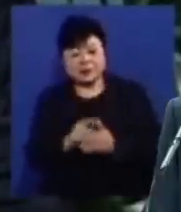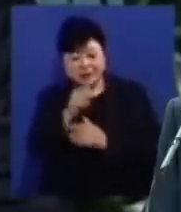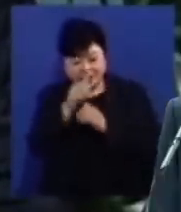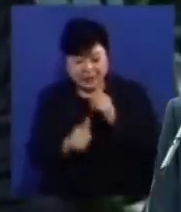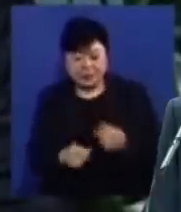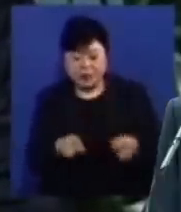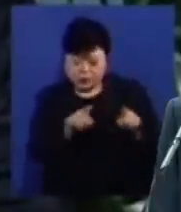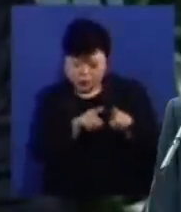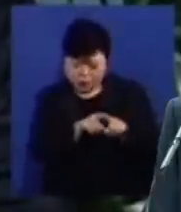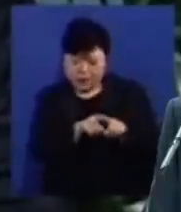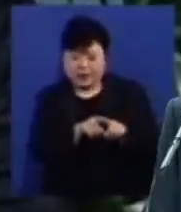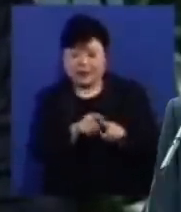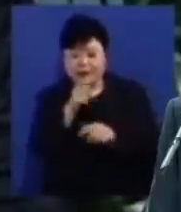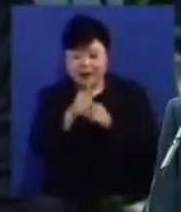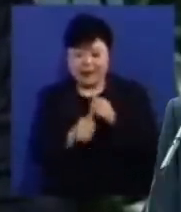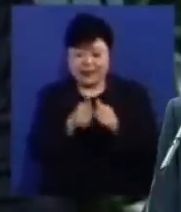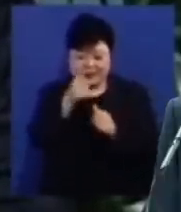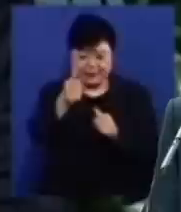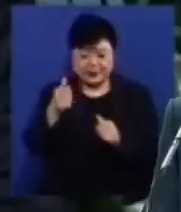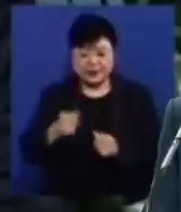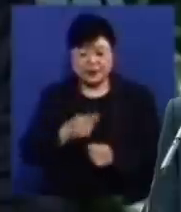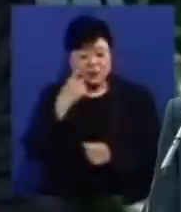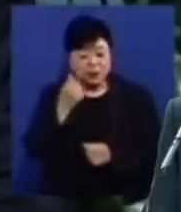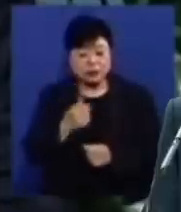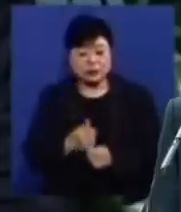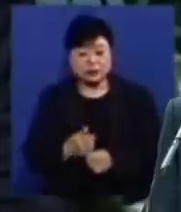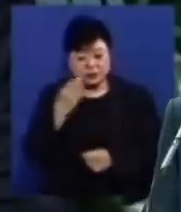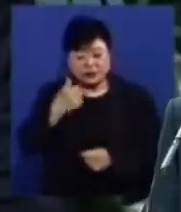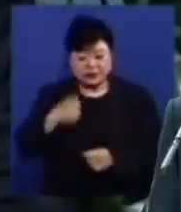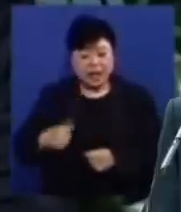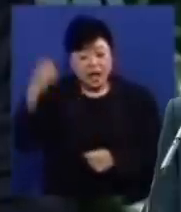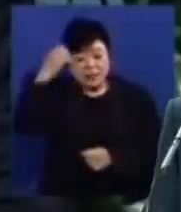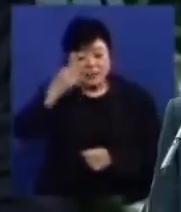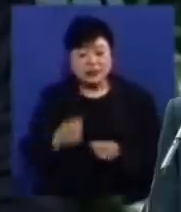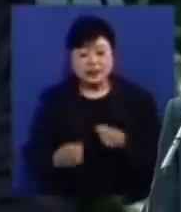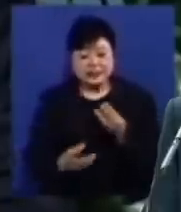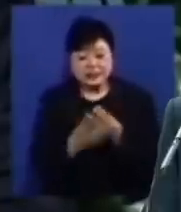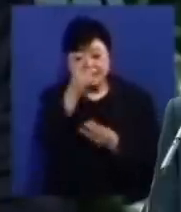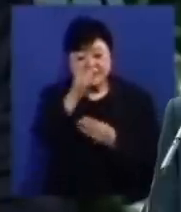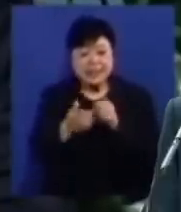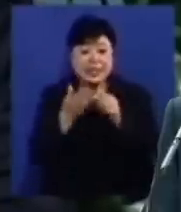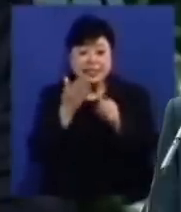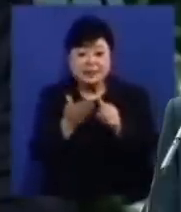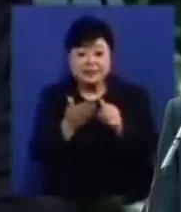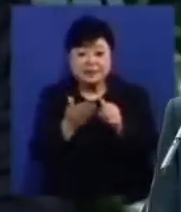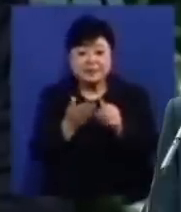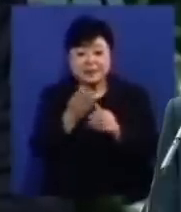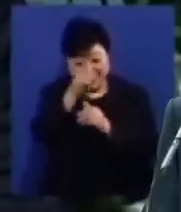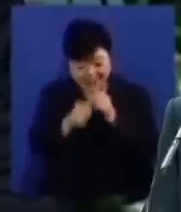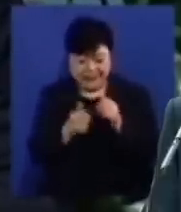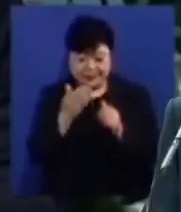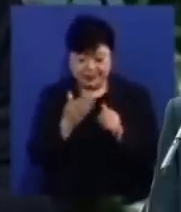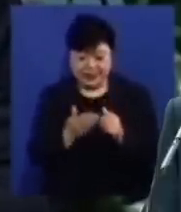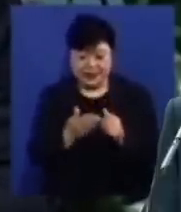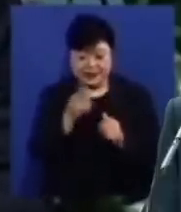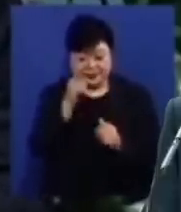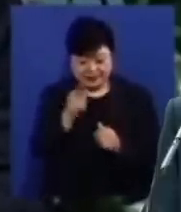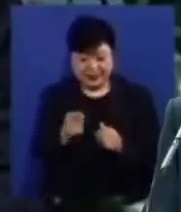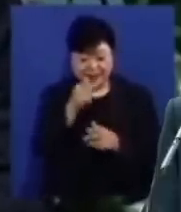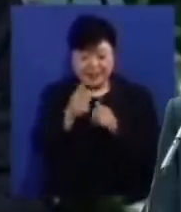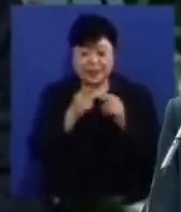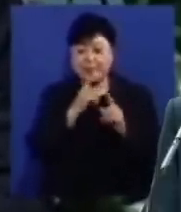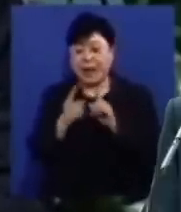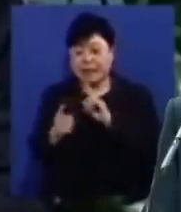하나님과 동등한 하나님, 성부, 성자, 성령 삼위일체 하나님 중에 2위 하나님이신데, 그가